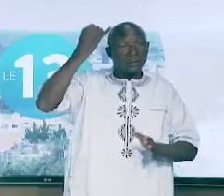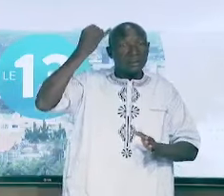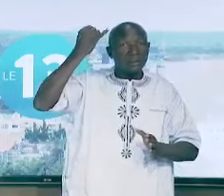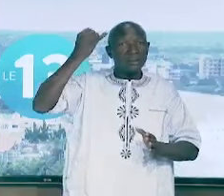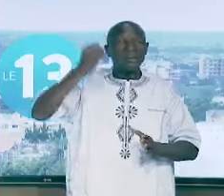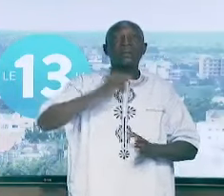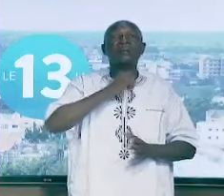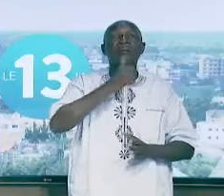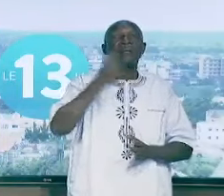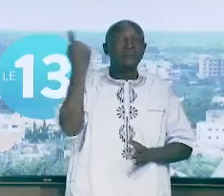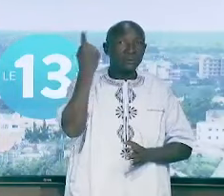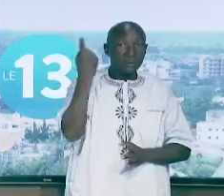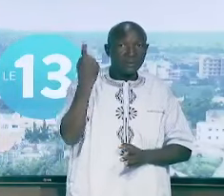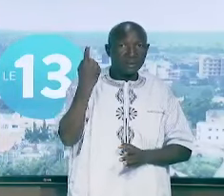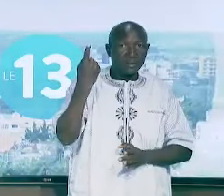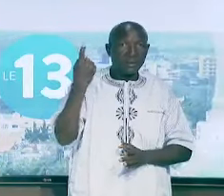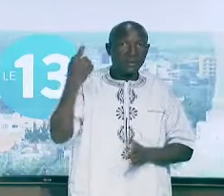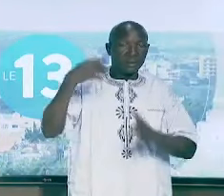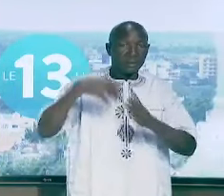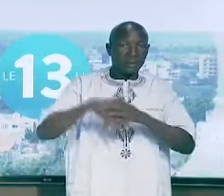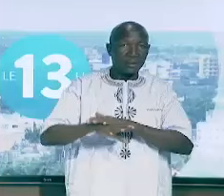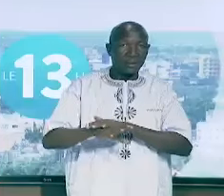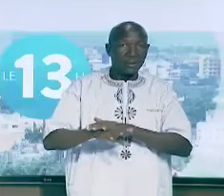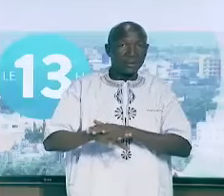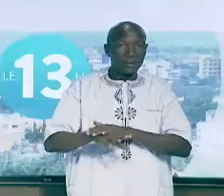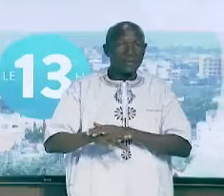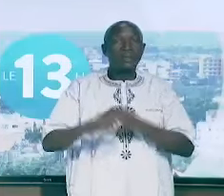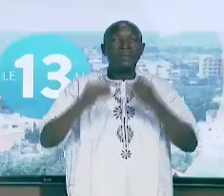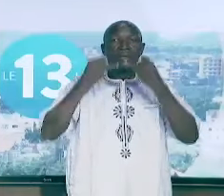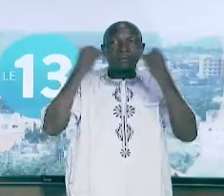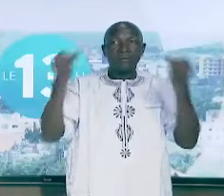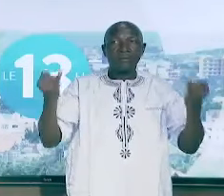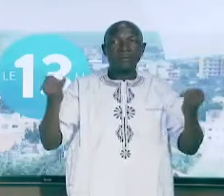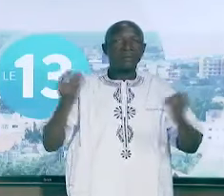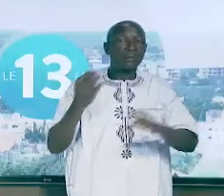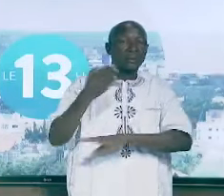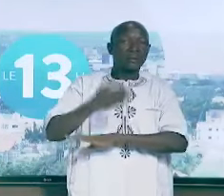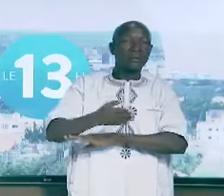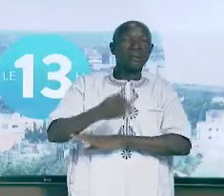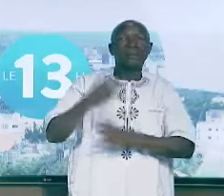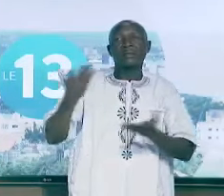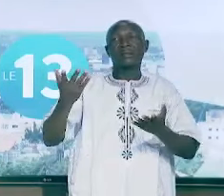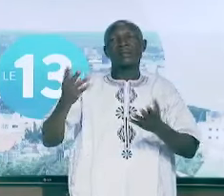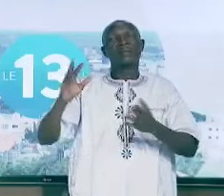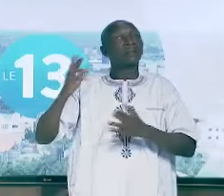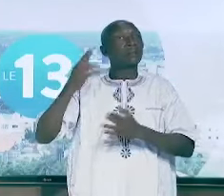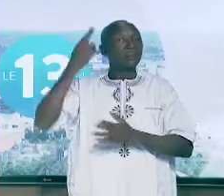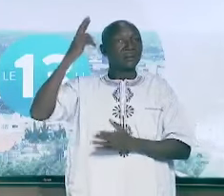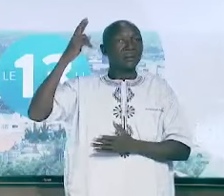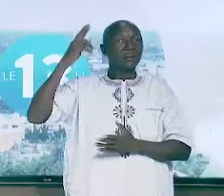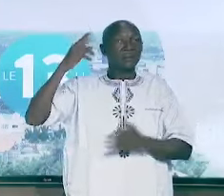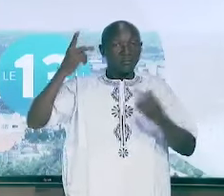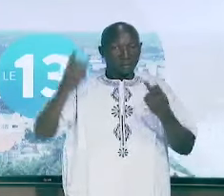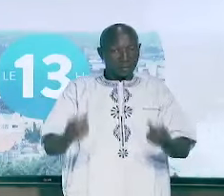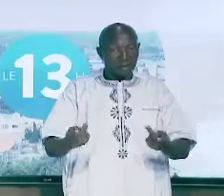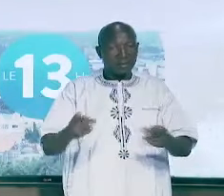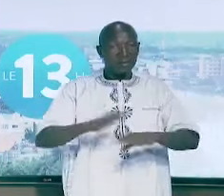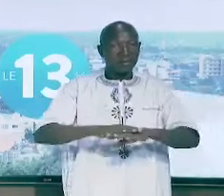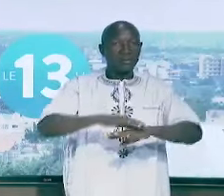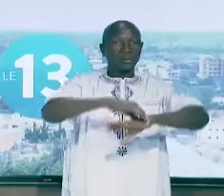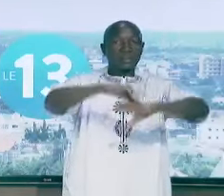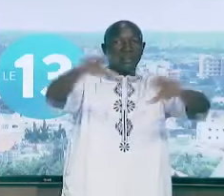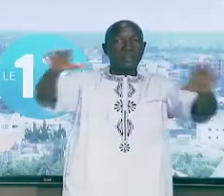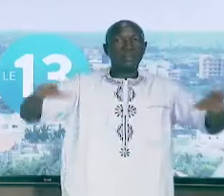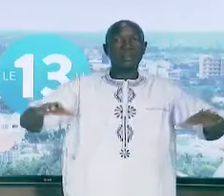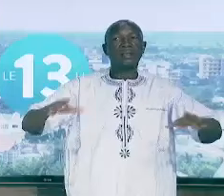pas seulement dans l'information à travers des rapports. Une présence sur le terrain a toujours l'avantage de lui donner